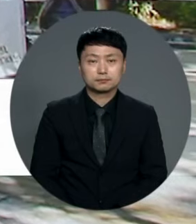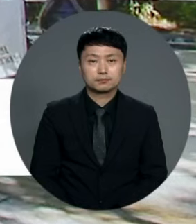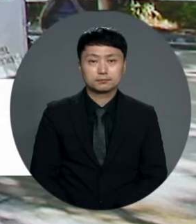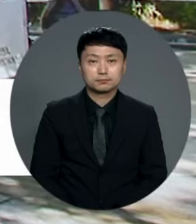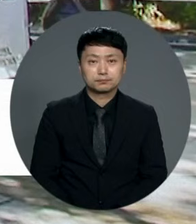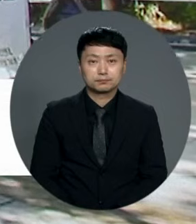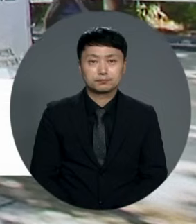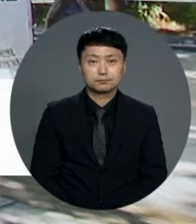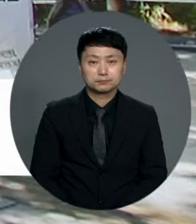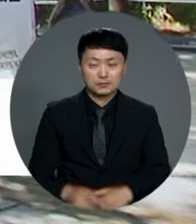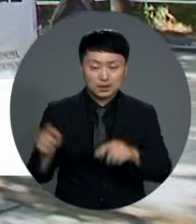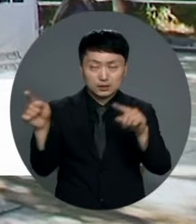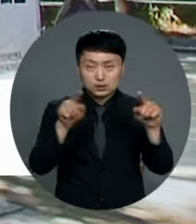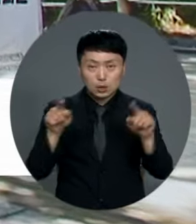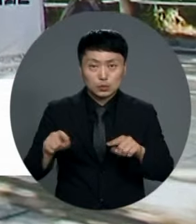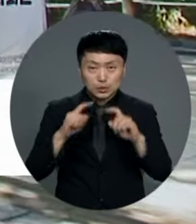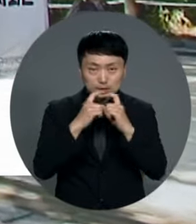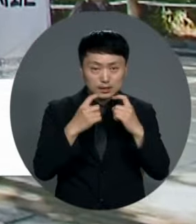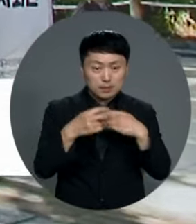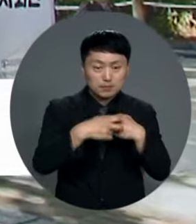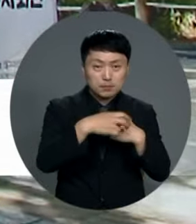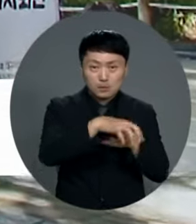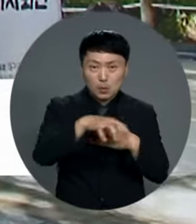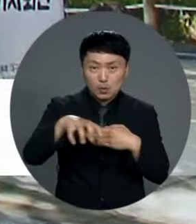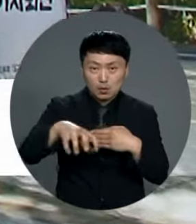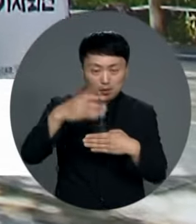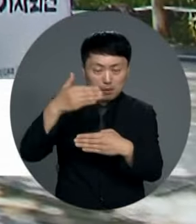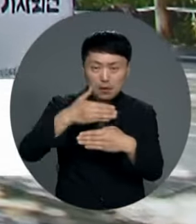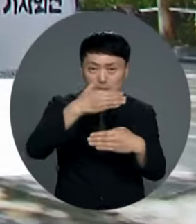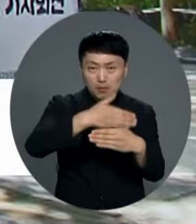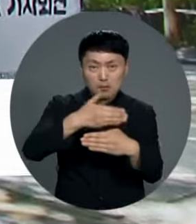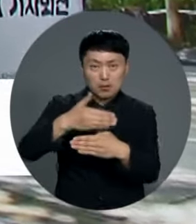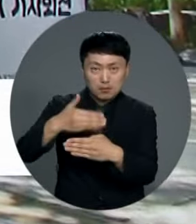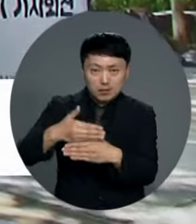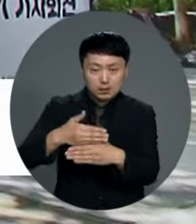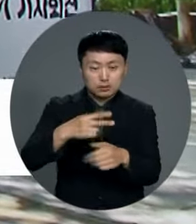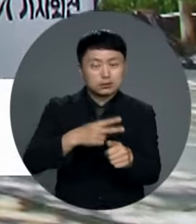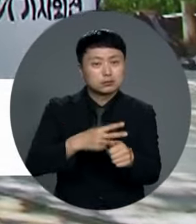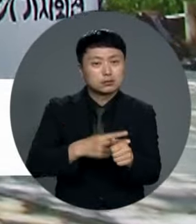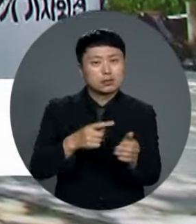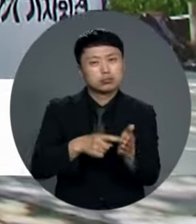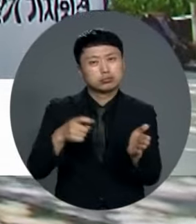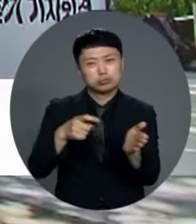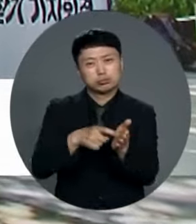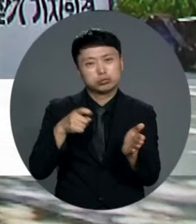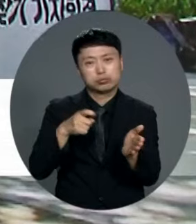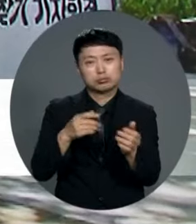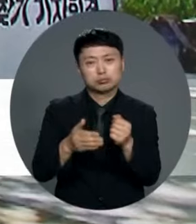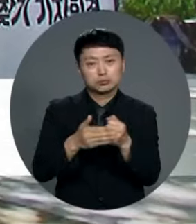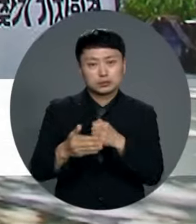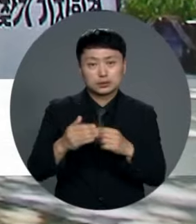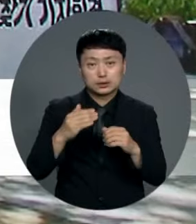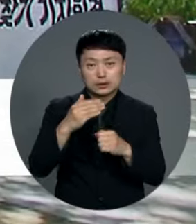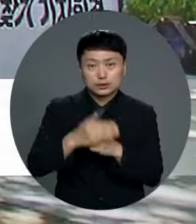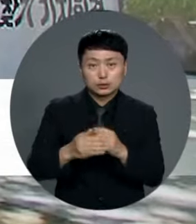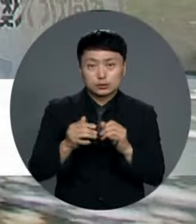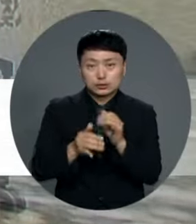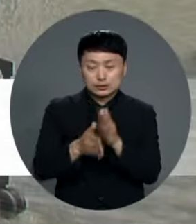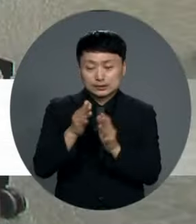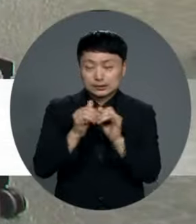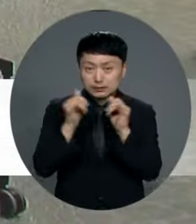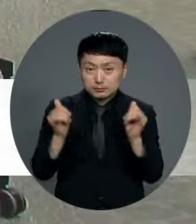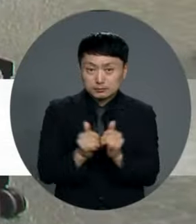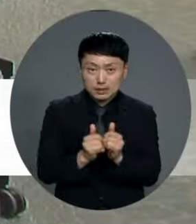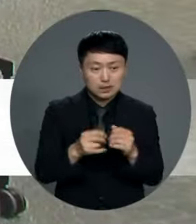네, 이처럼 전국 동네 병원마저 집단 휴진에 참여하면서 의료 공백 우려가 커지는 가운데 대구 지역 시민단체들이 의료계와